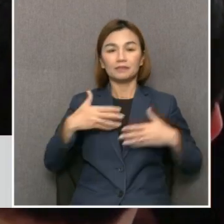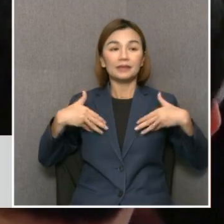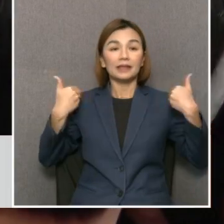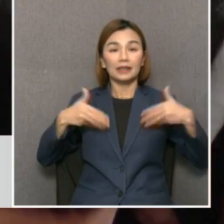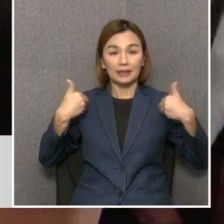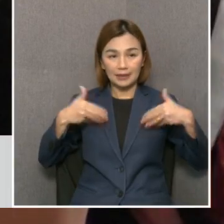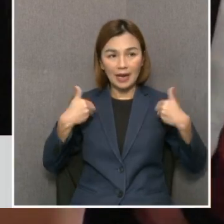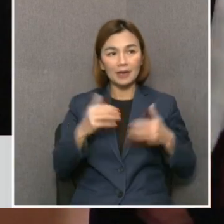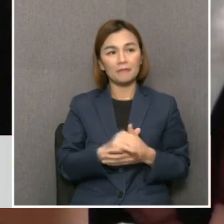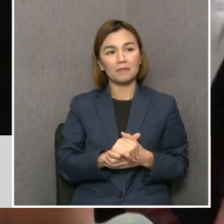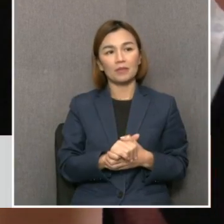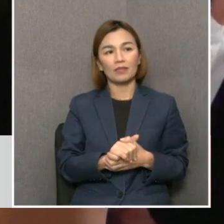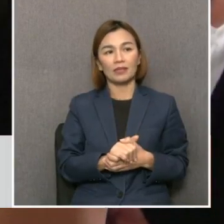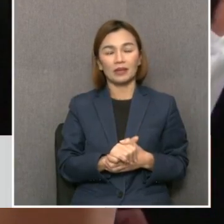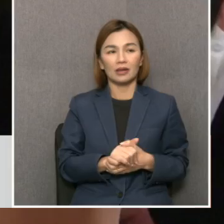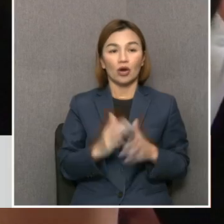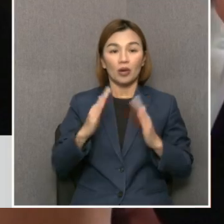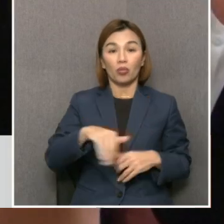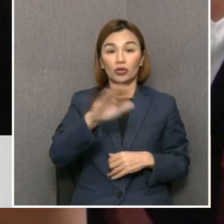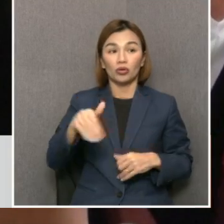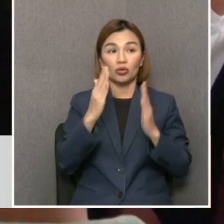ที่พวกเราคนไทย